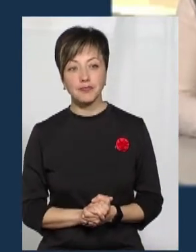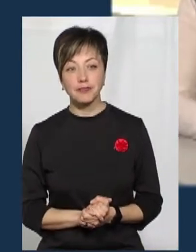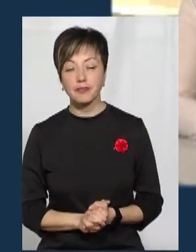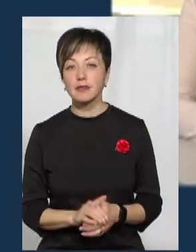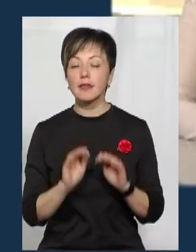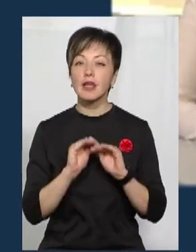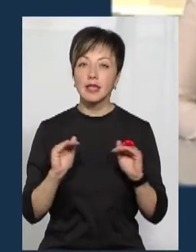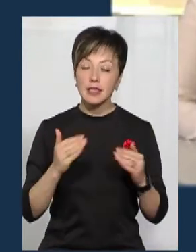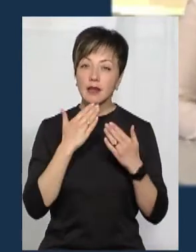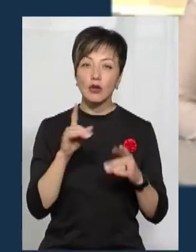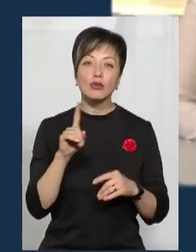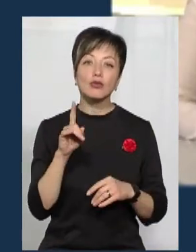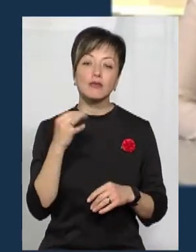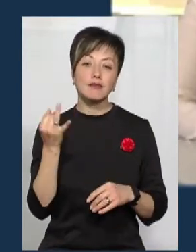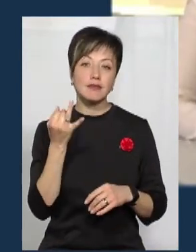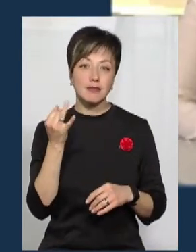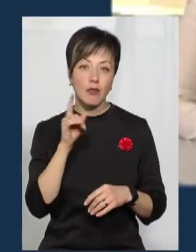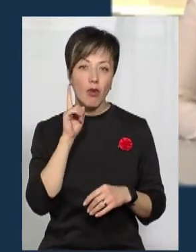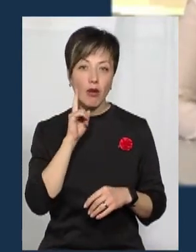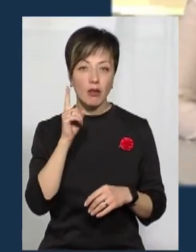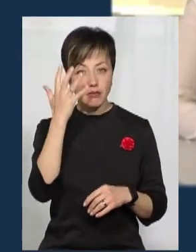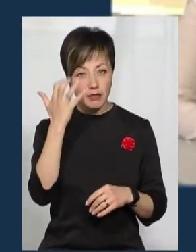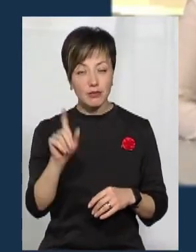що цікавить молодь?